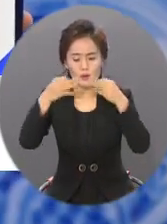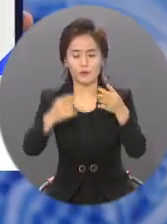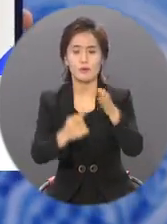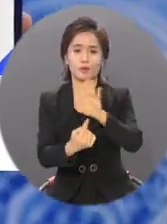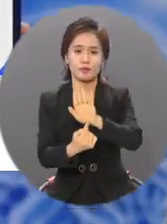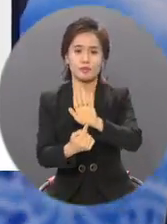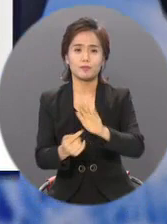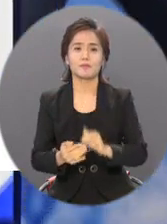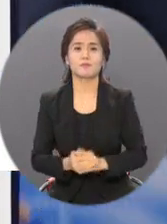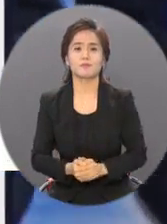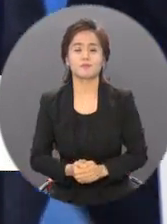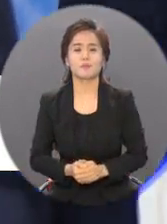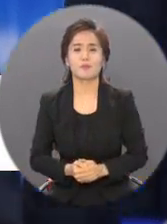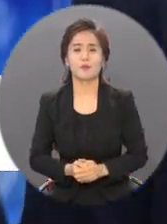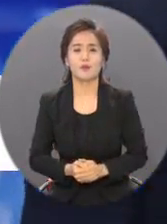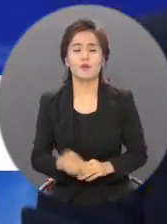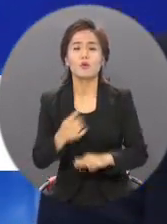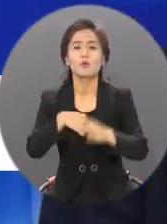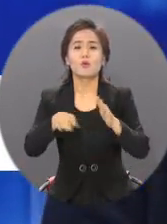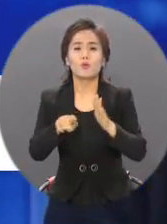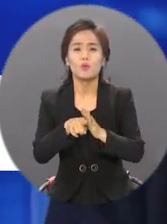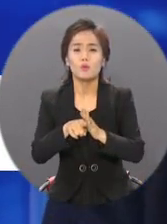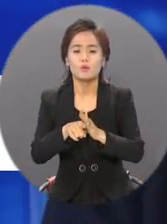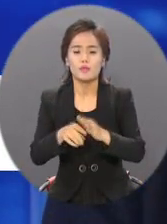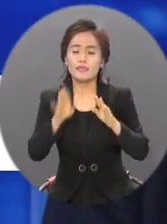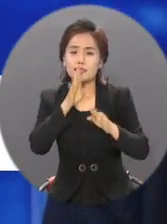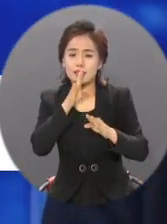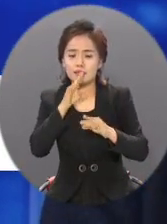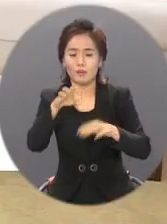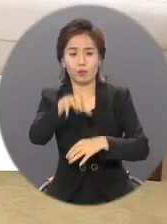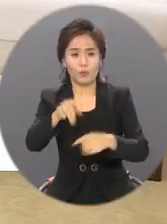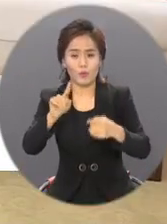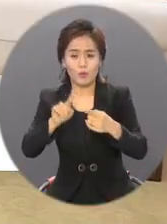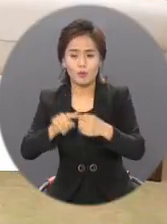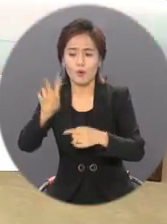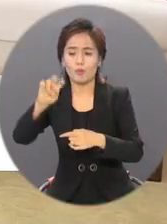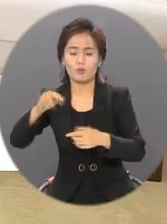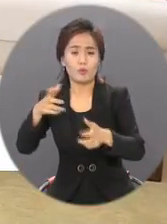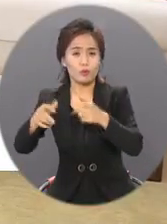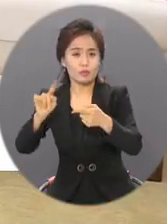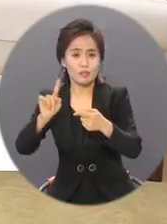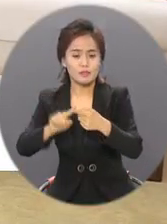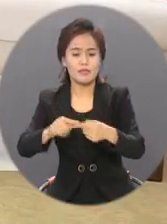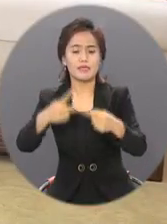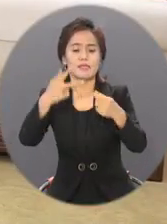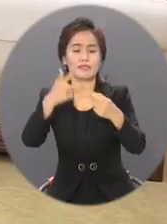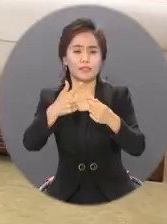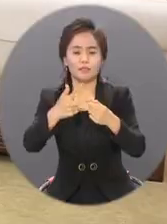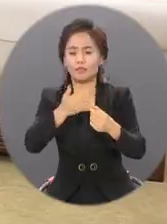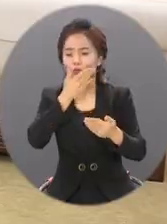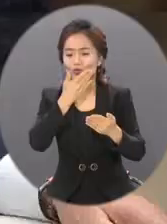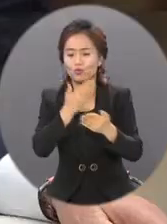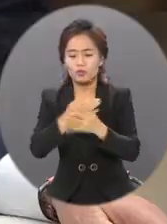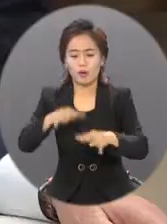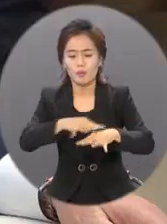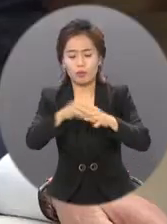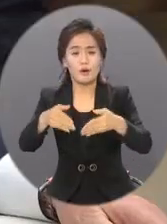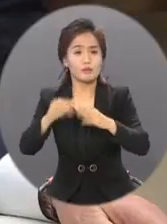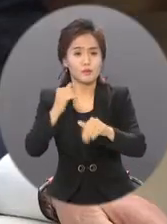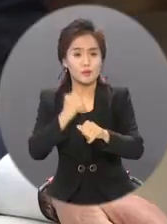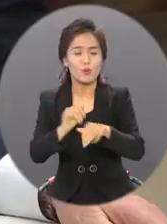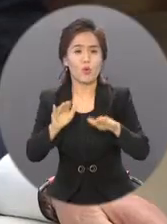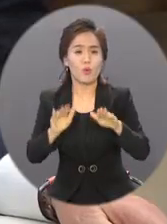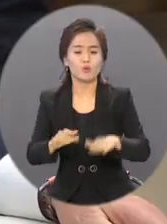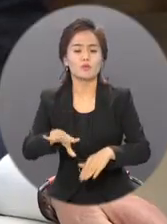밝혔습니다 이를 위해 모빌리티 실증 단지 와 모듈화 공장 등 7대 핵심 인프라를 구축하고